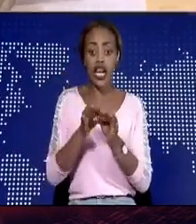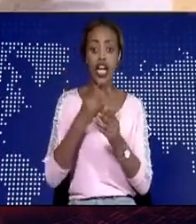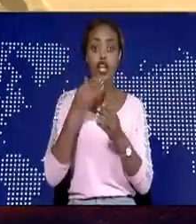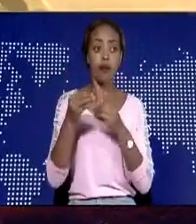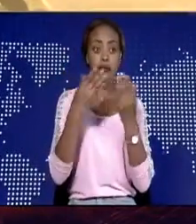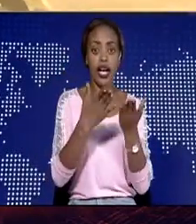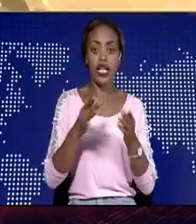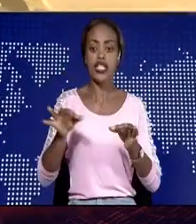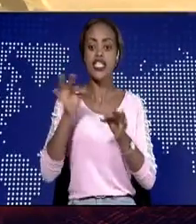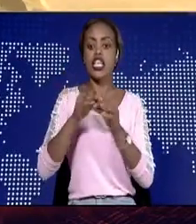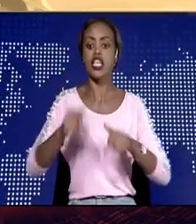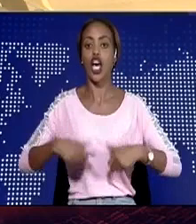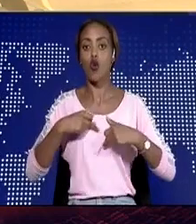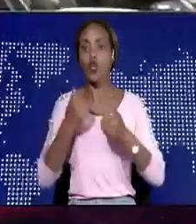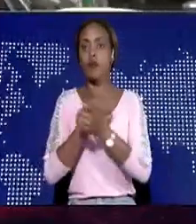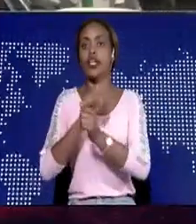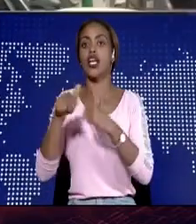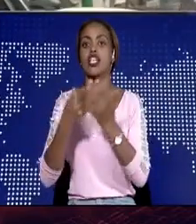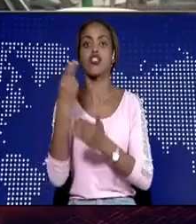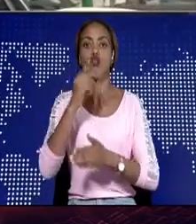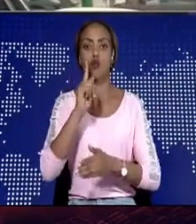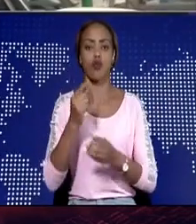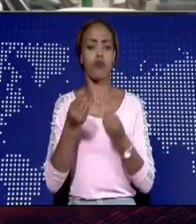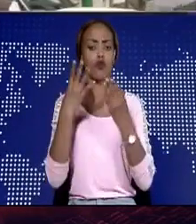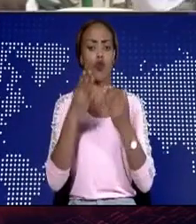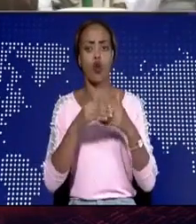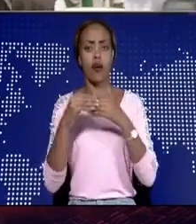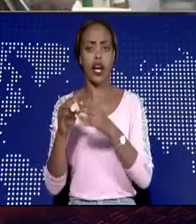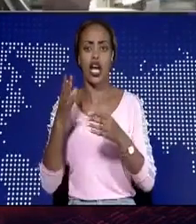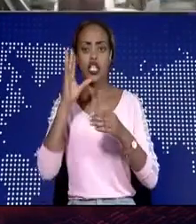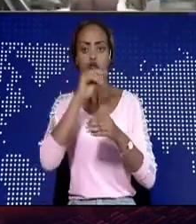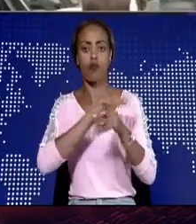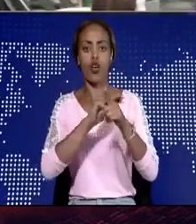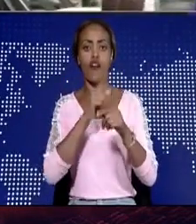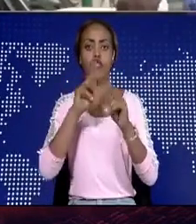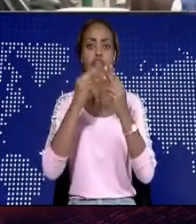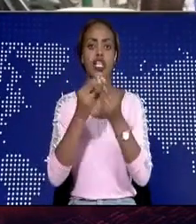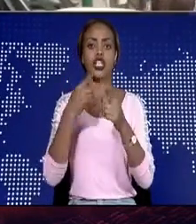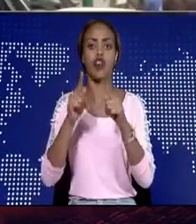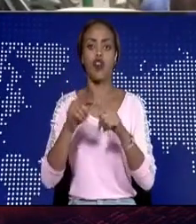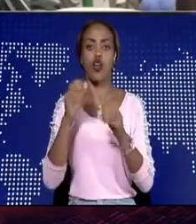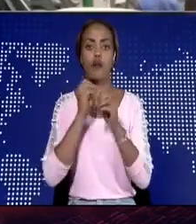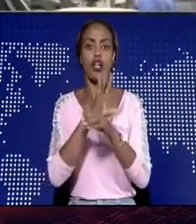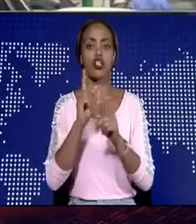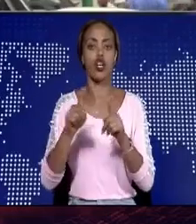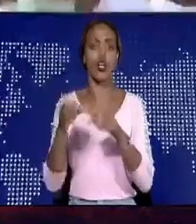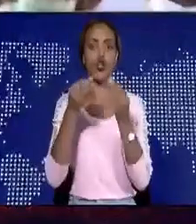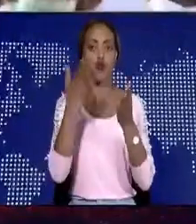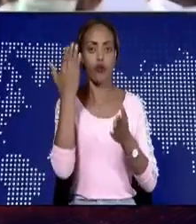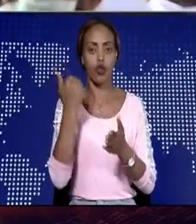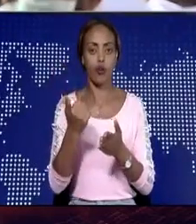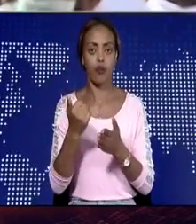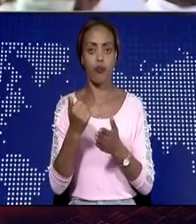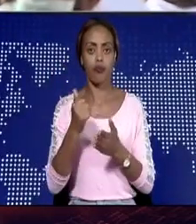تكاء هوت مدحان سلازي تاكميز ركزوا لأمر ارحان سوميات عنان افت مدرخ ترخيهم سفل علي ملغت احلي فوم نيرم